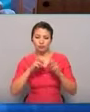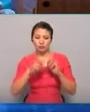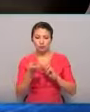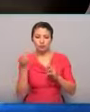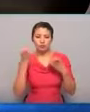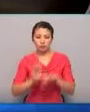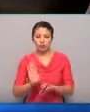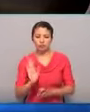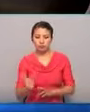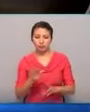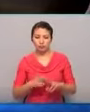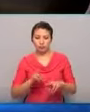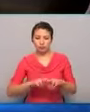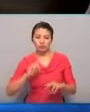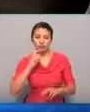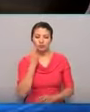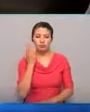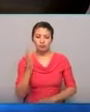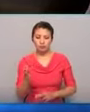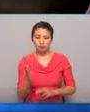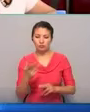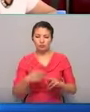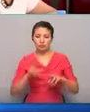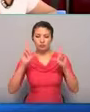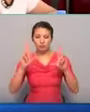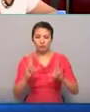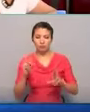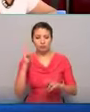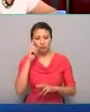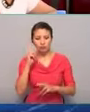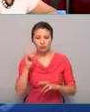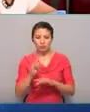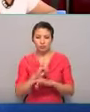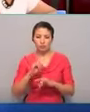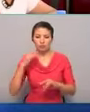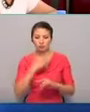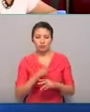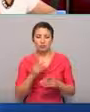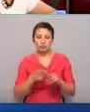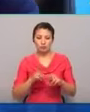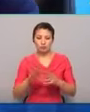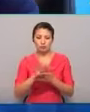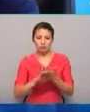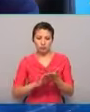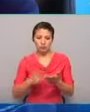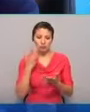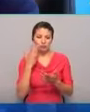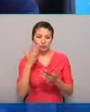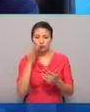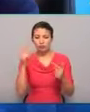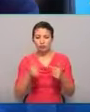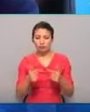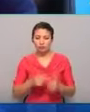Ал асқынып кетсе, қиын болады. Қоғам арасында сенбестік белең алады. Сол үшін әрбір өтініш пен арызға дер кезінде жауап